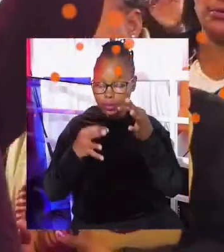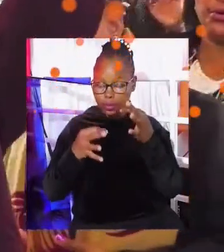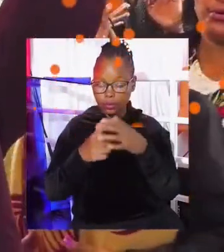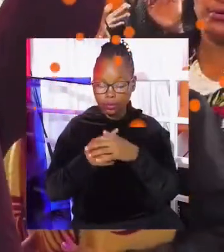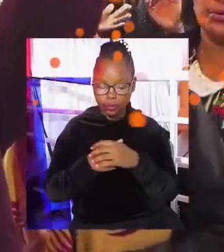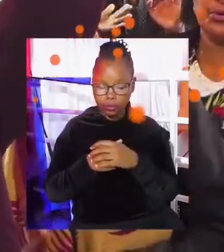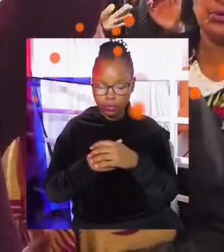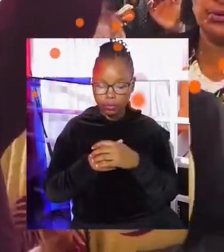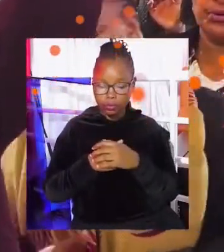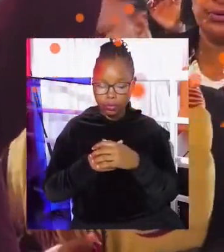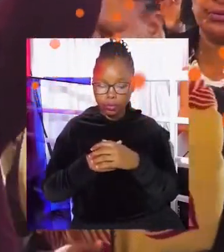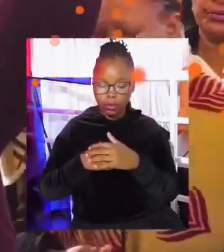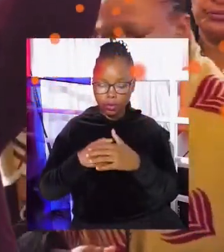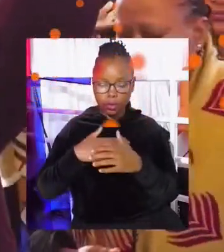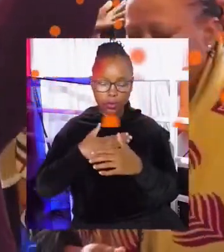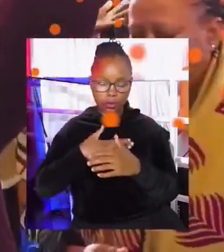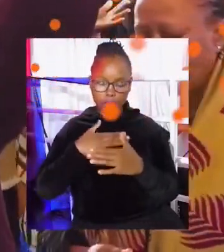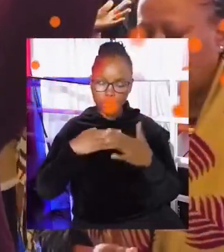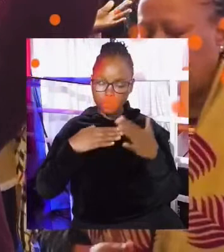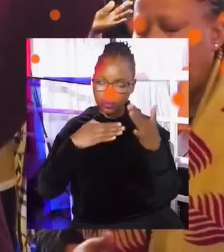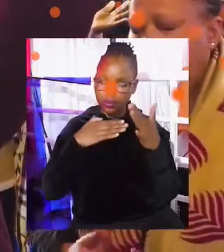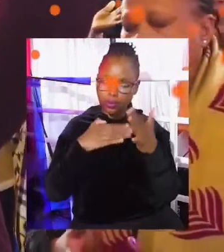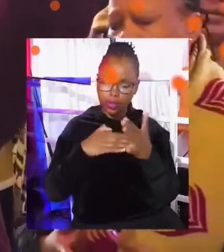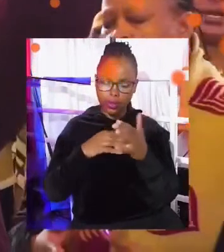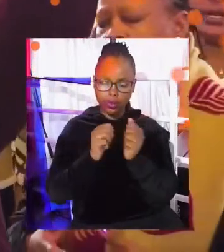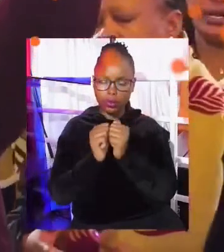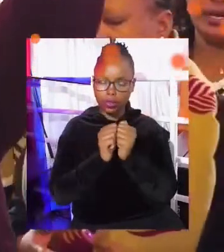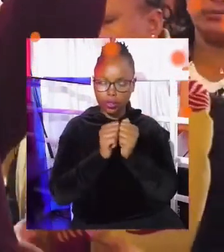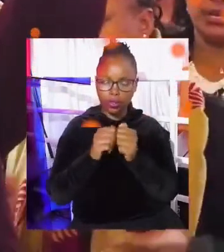Dugatoni inenerea hamwe na duare aganu